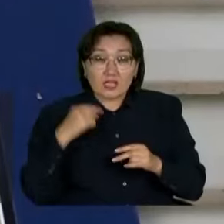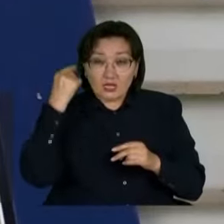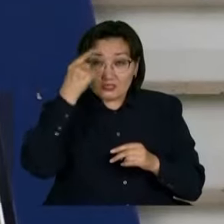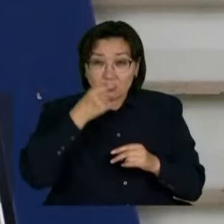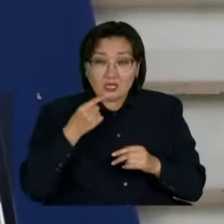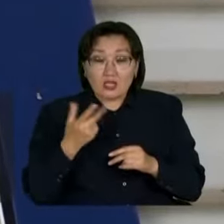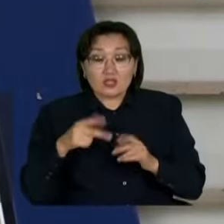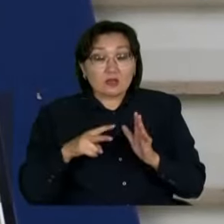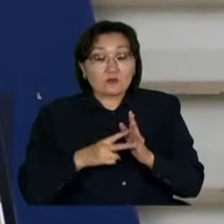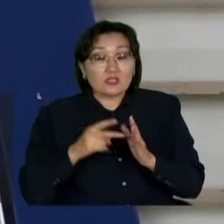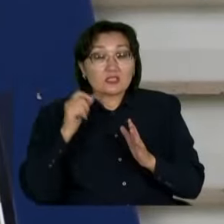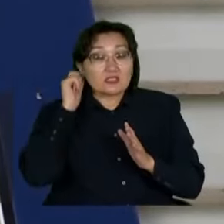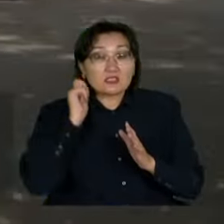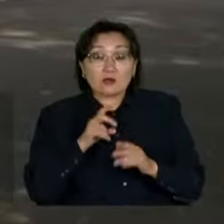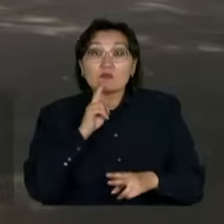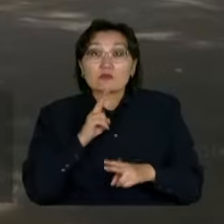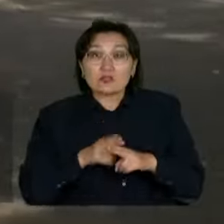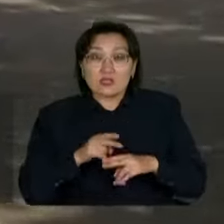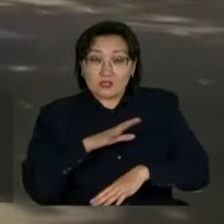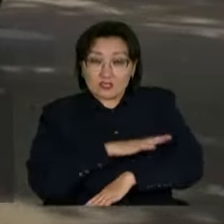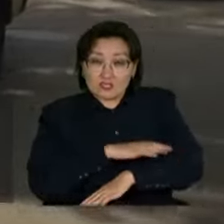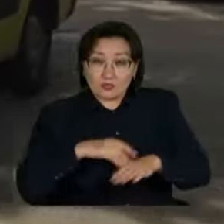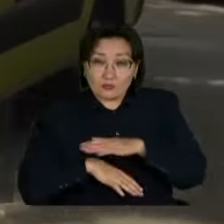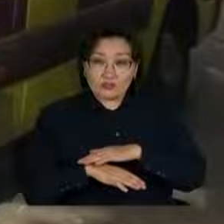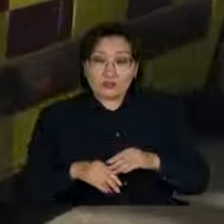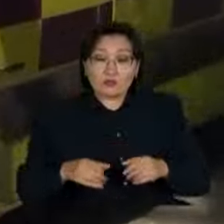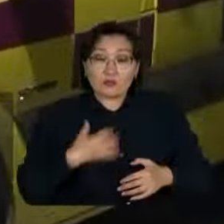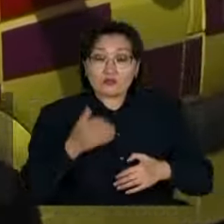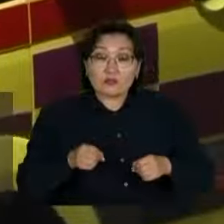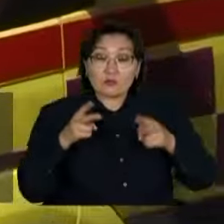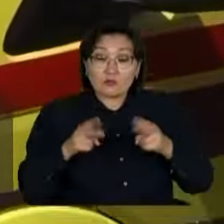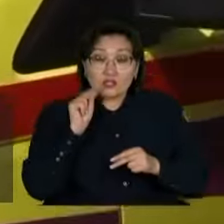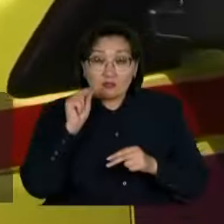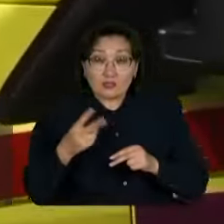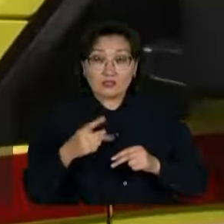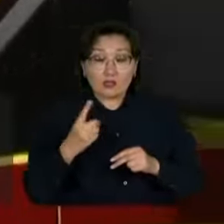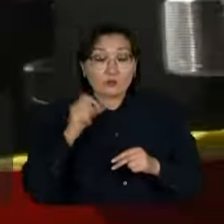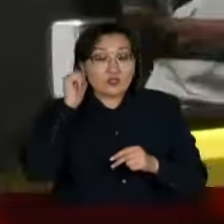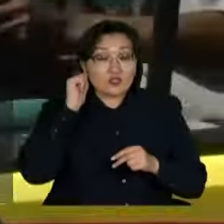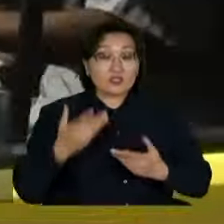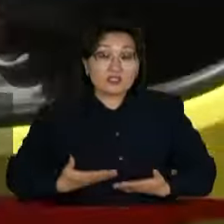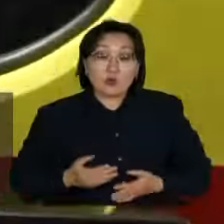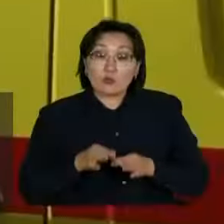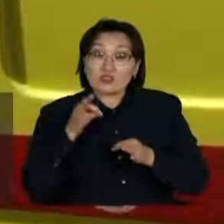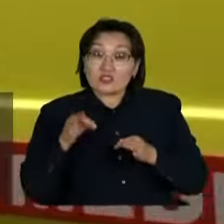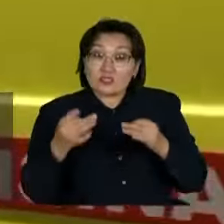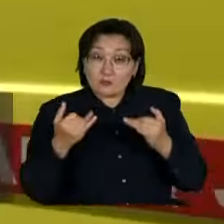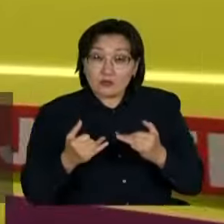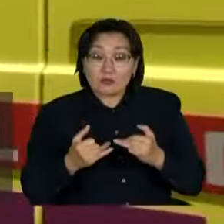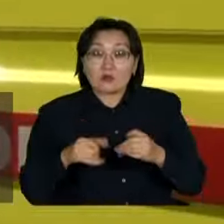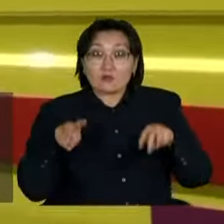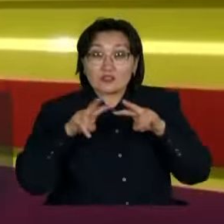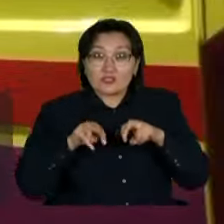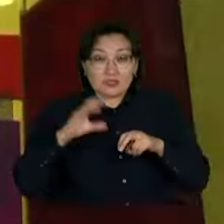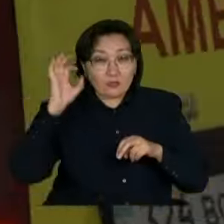У 37-летней сестры порезы кисти и рук. В страшном преступлении подозревается 21-летний житель области. Сейчас его проверяют